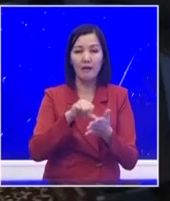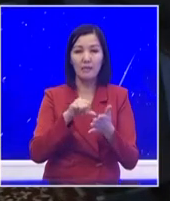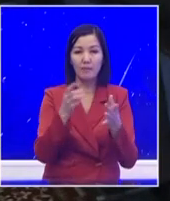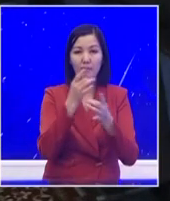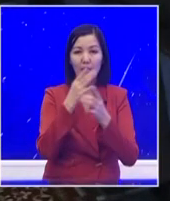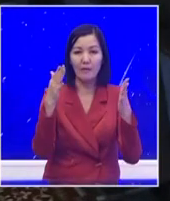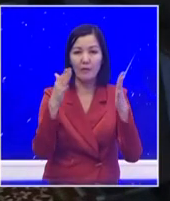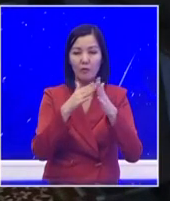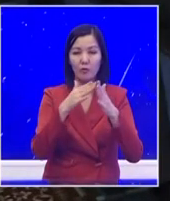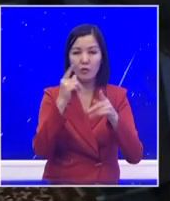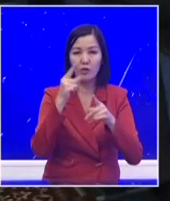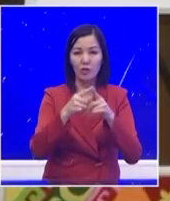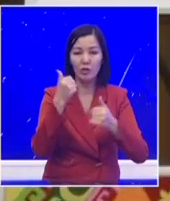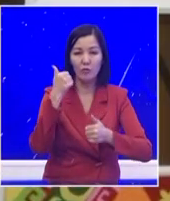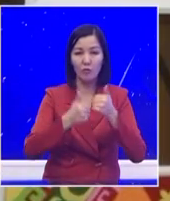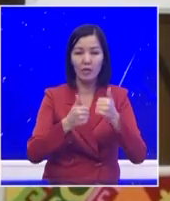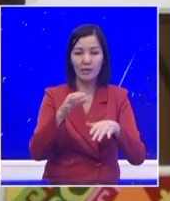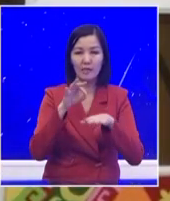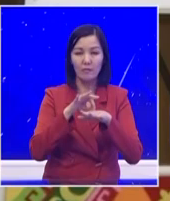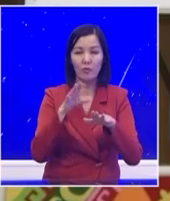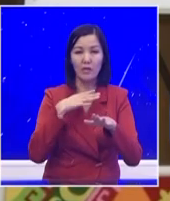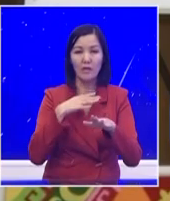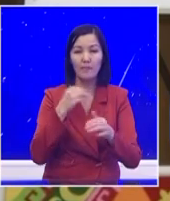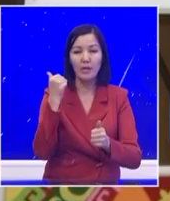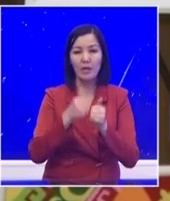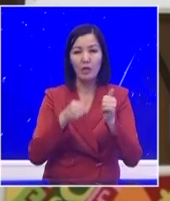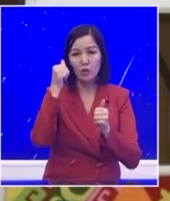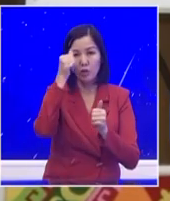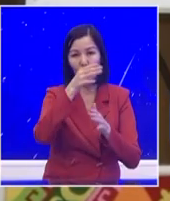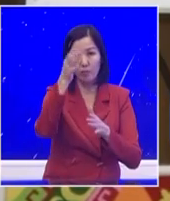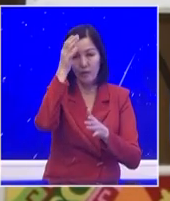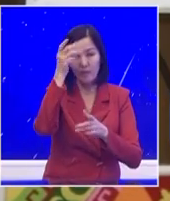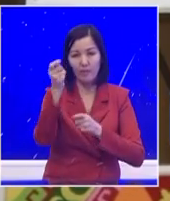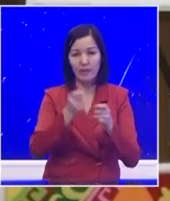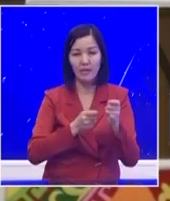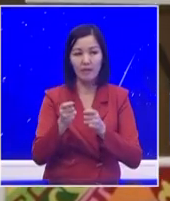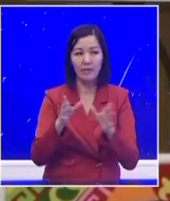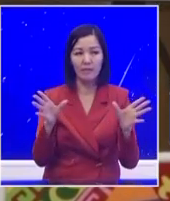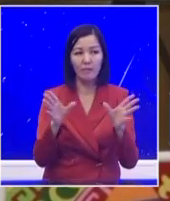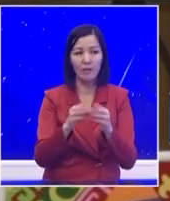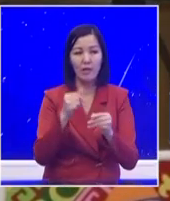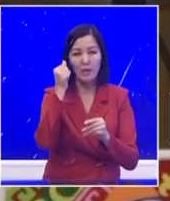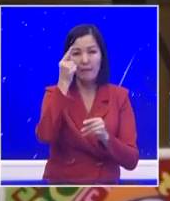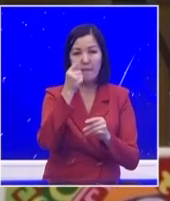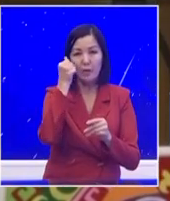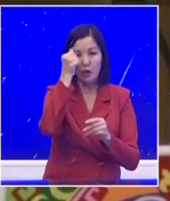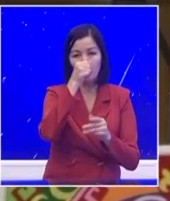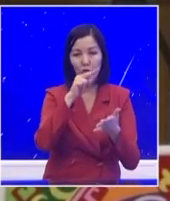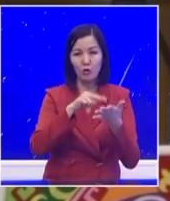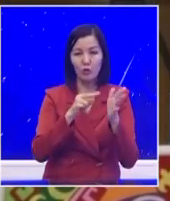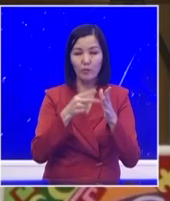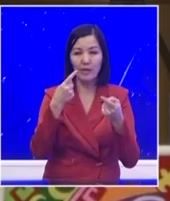өтті. Бұл шара біздегі жылдағы дәстүр бойынша білім басқармасының жылдық жұмыс жоспары негізінде